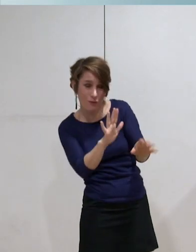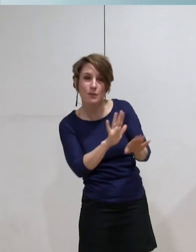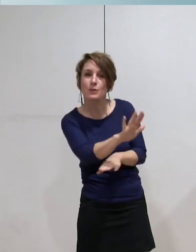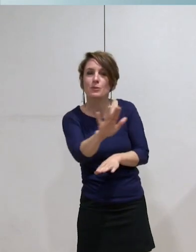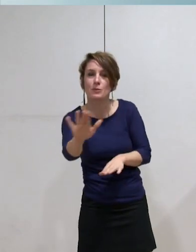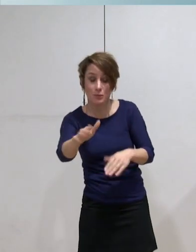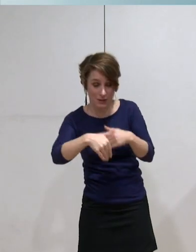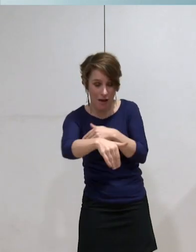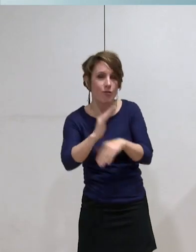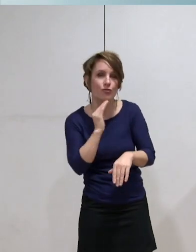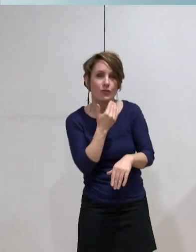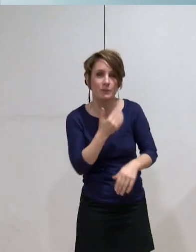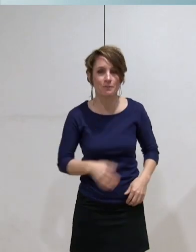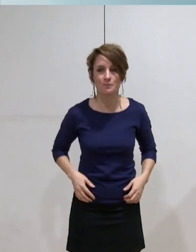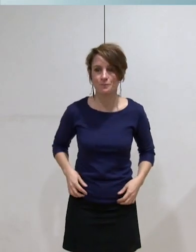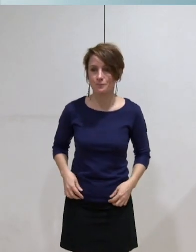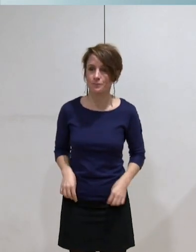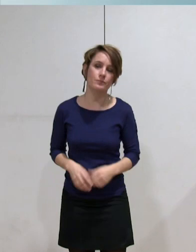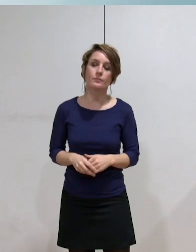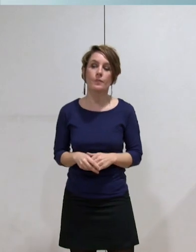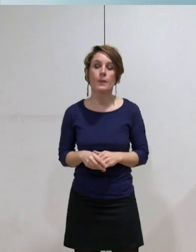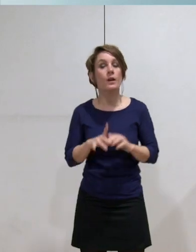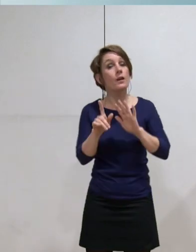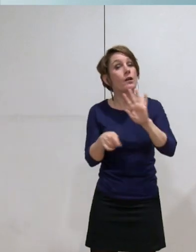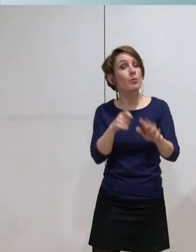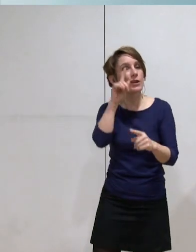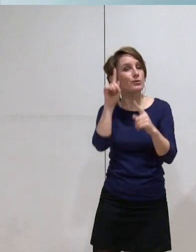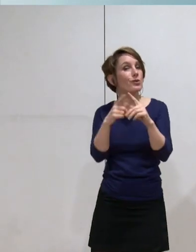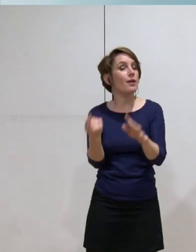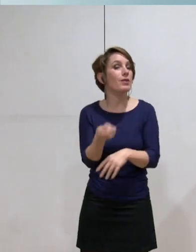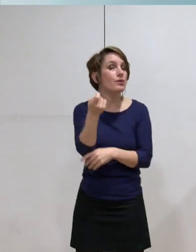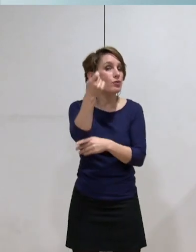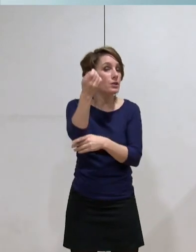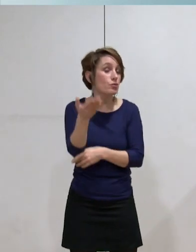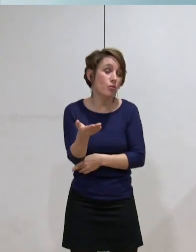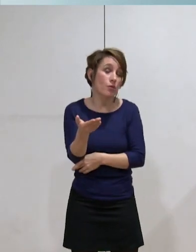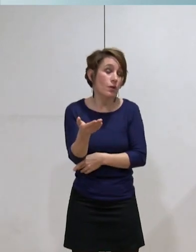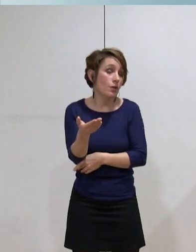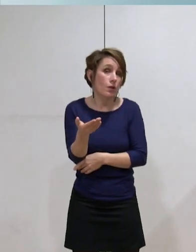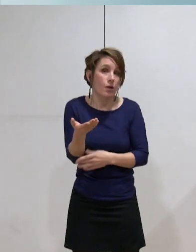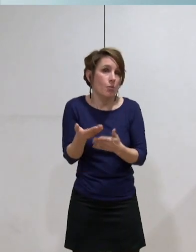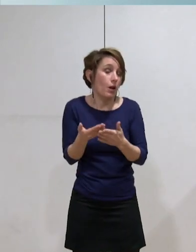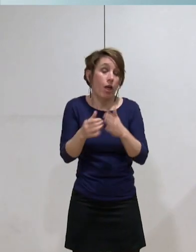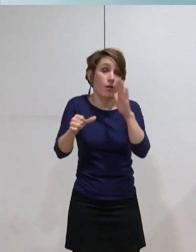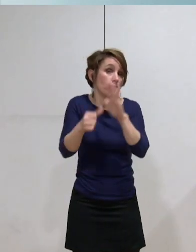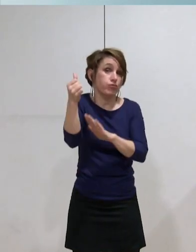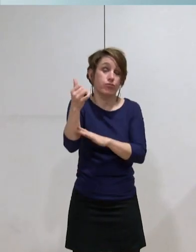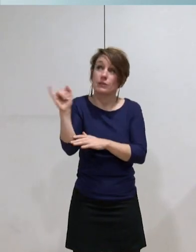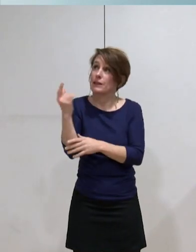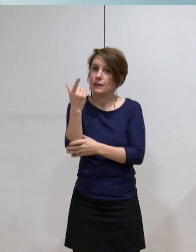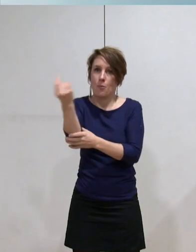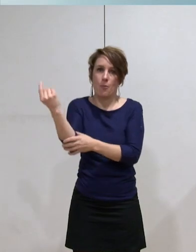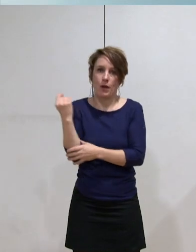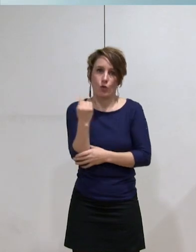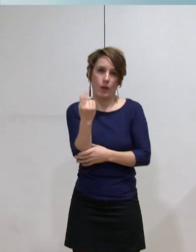courant janvier évidemment parler d'éducation ne peut se faire sans ceux qui sont nos partenaires de cœur